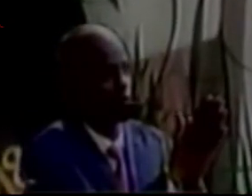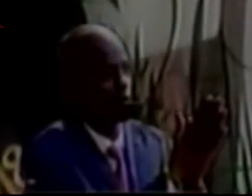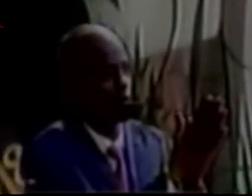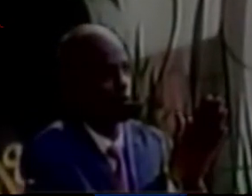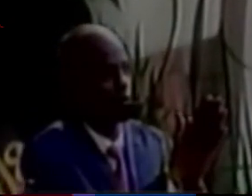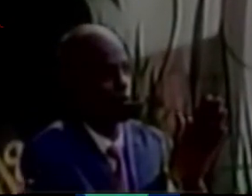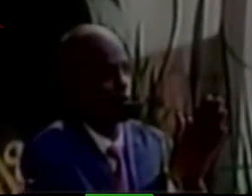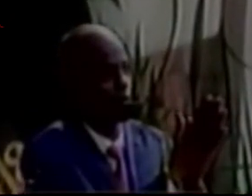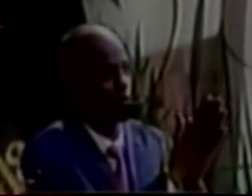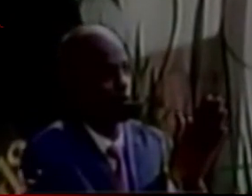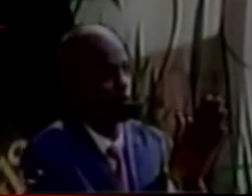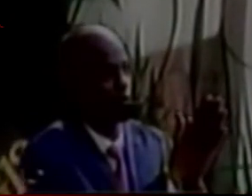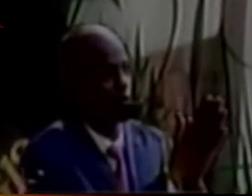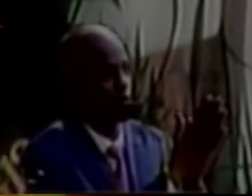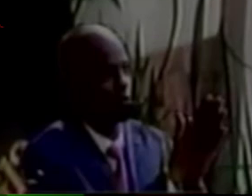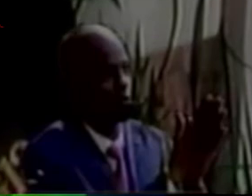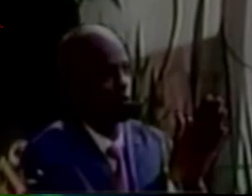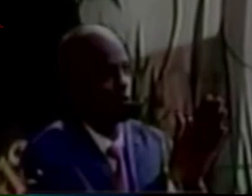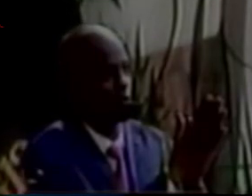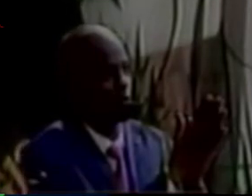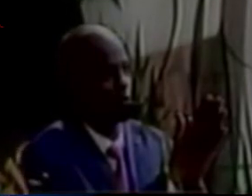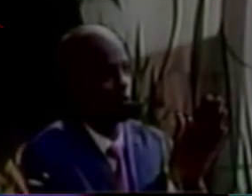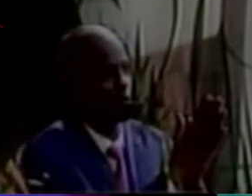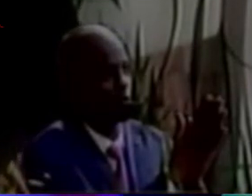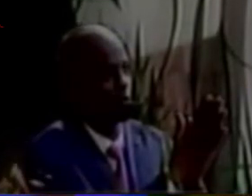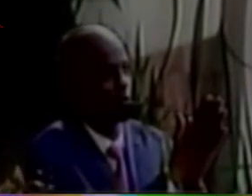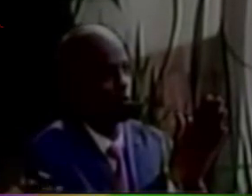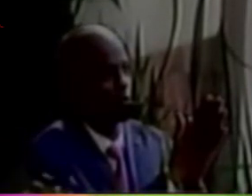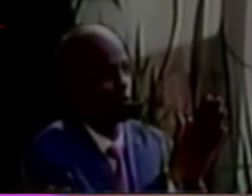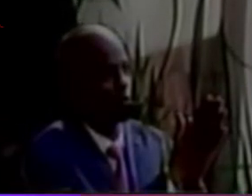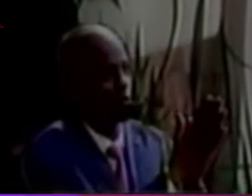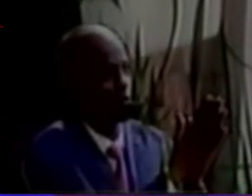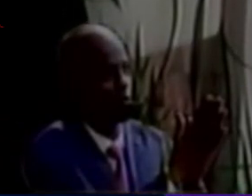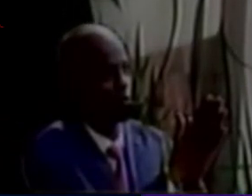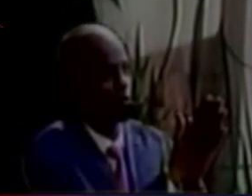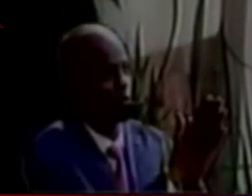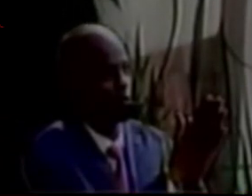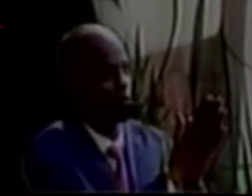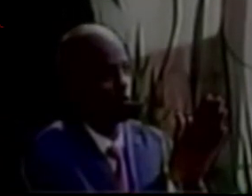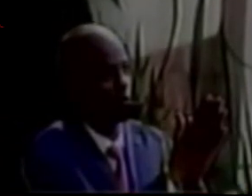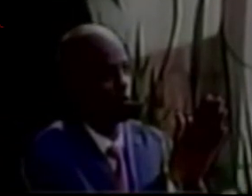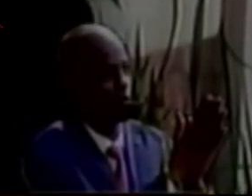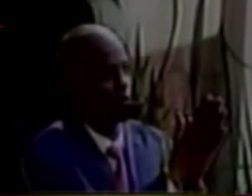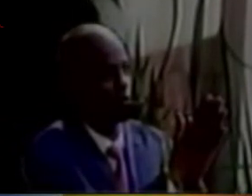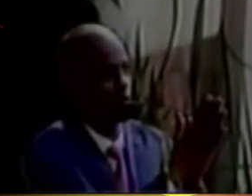que je suis entré dans la communauté. Hein. C'était un 25 septembre. Et